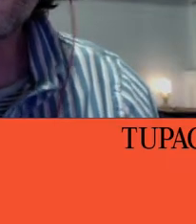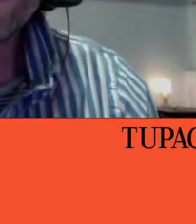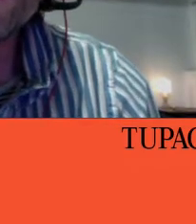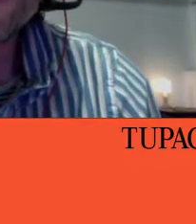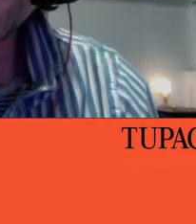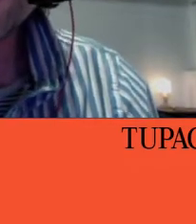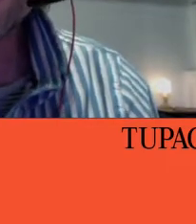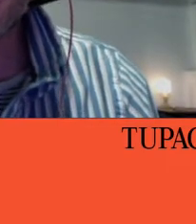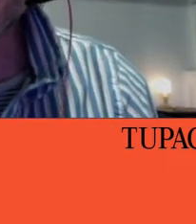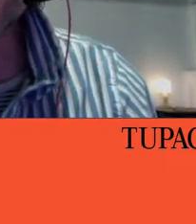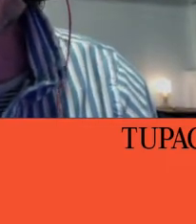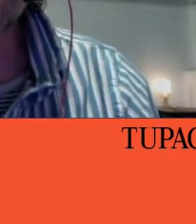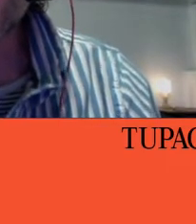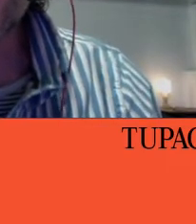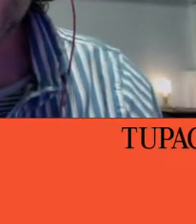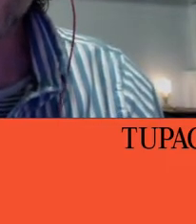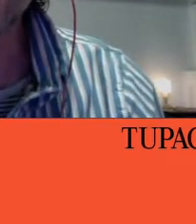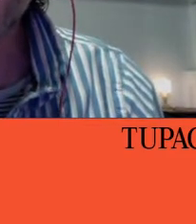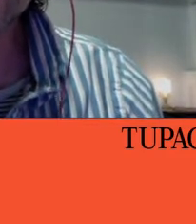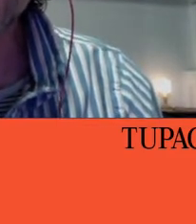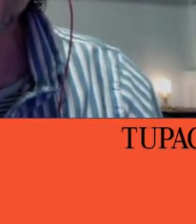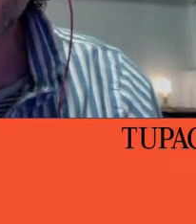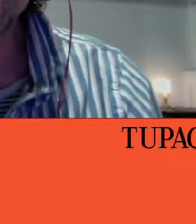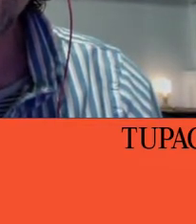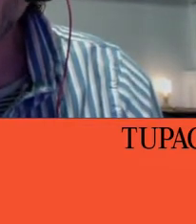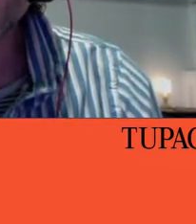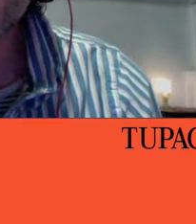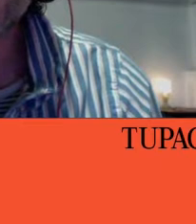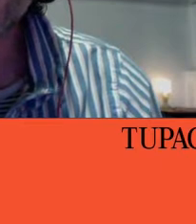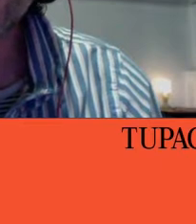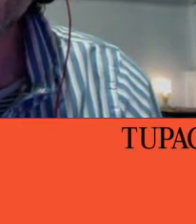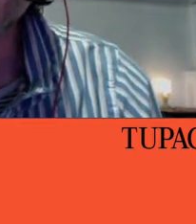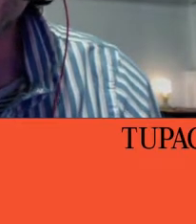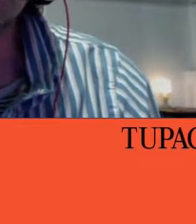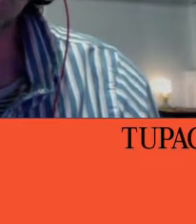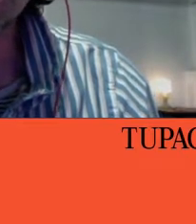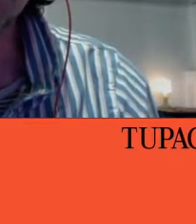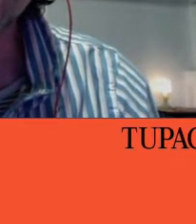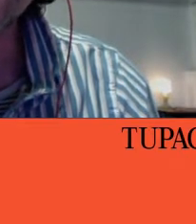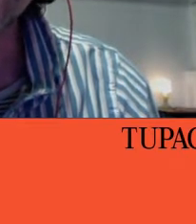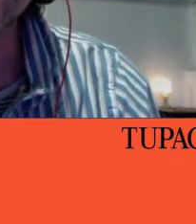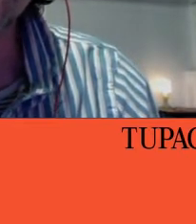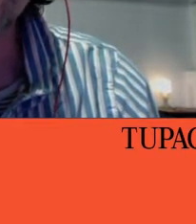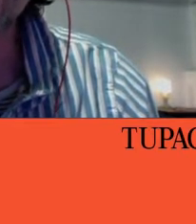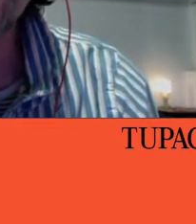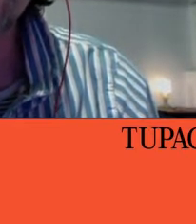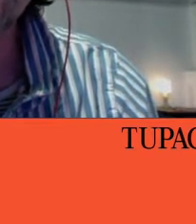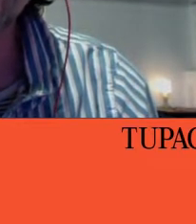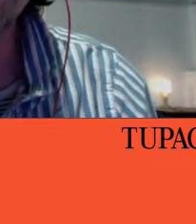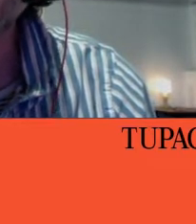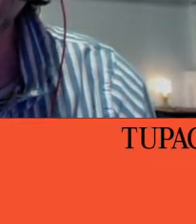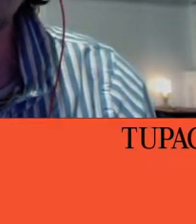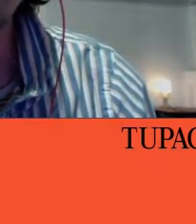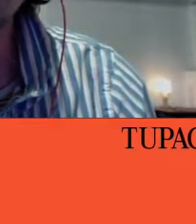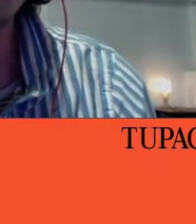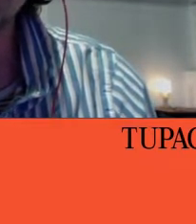So this makes it the situation more complex for us because we have to find a way das to engage these diverse communities. But we try to leichter,